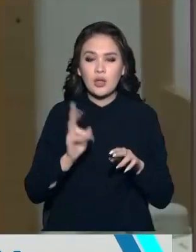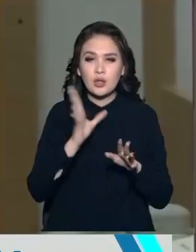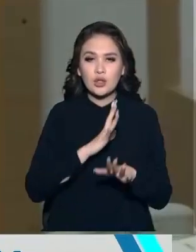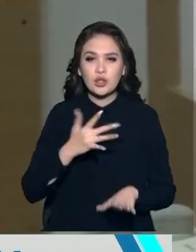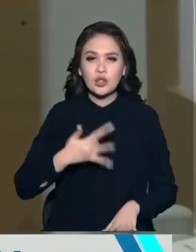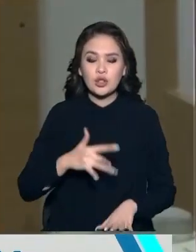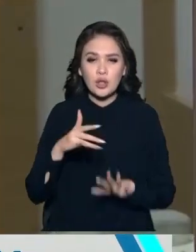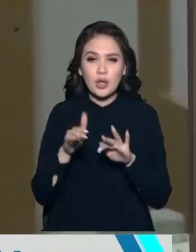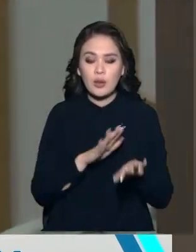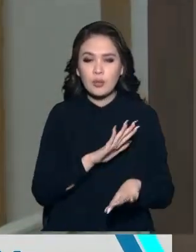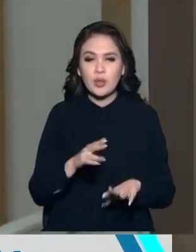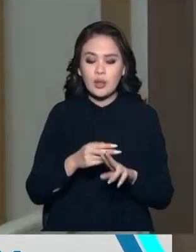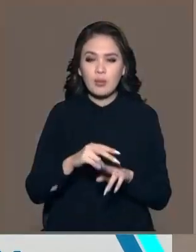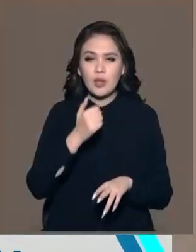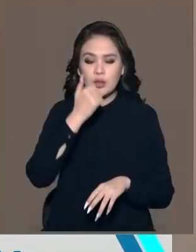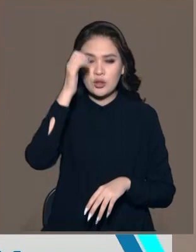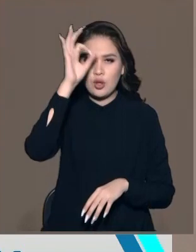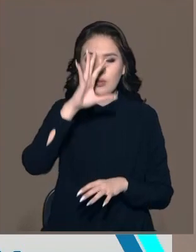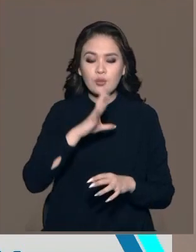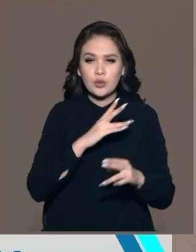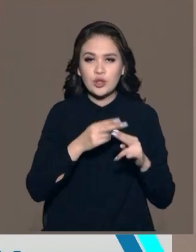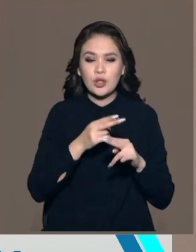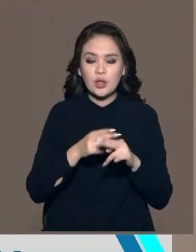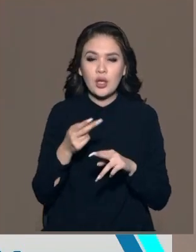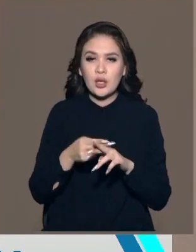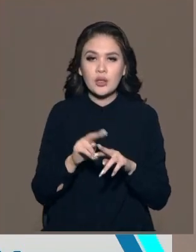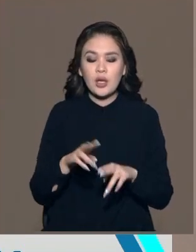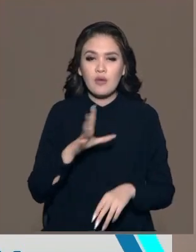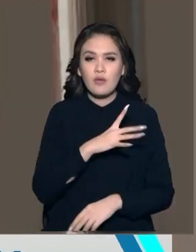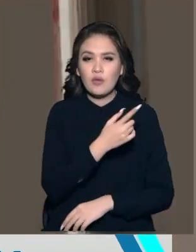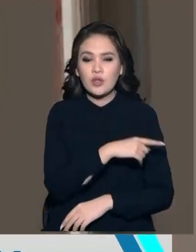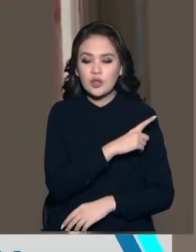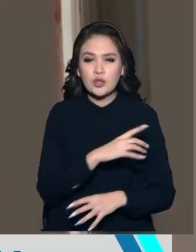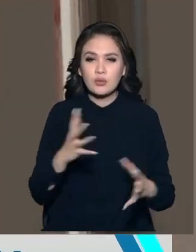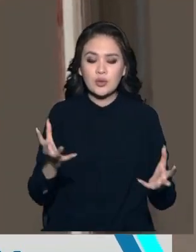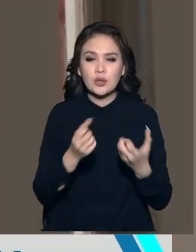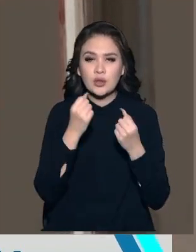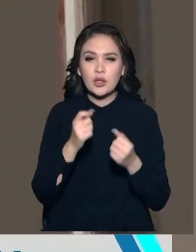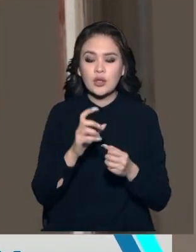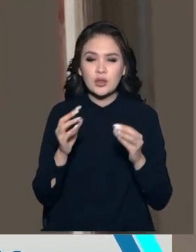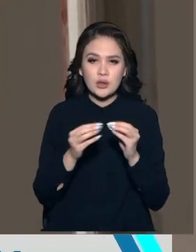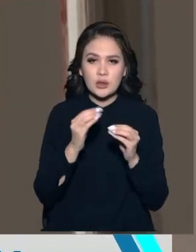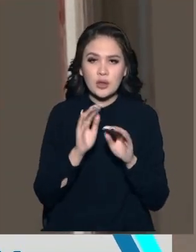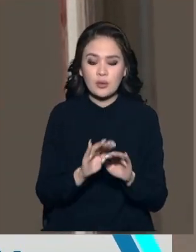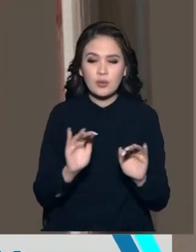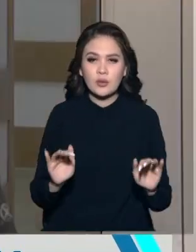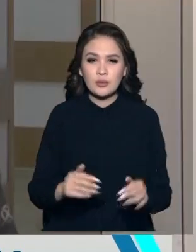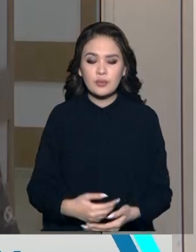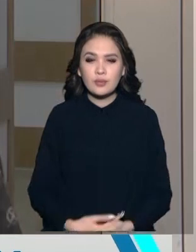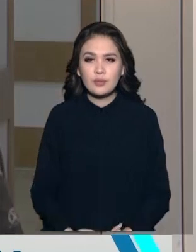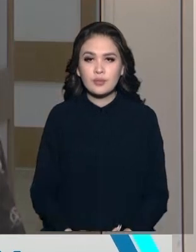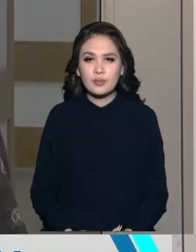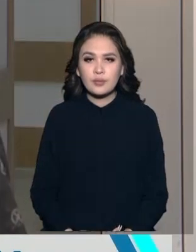кишечная непроходимость. Благодаря оперативному вмешательству и профессионализму врачей спасти жизни удалось десяткам маленьких пациентов.